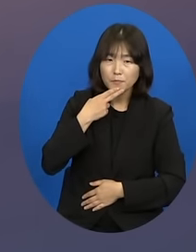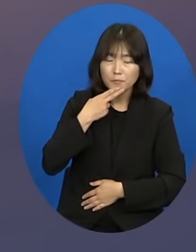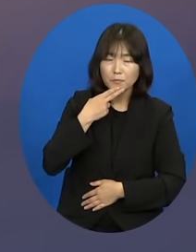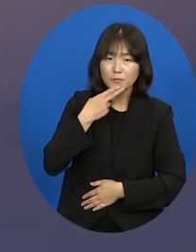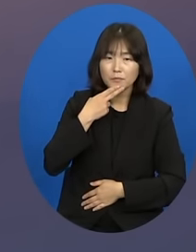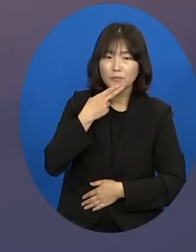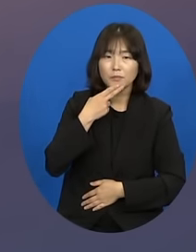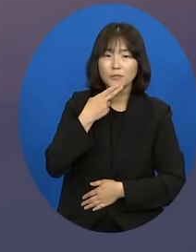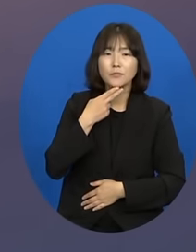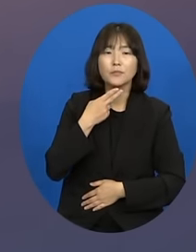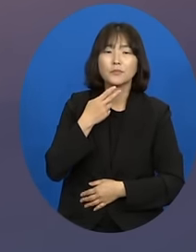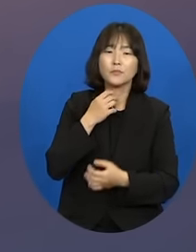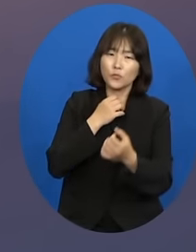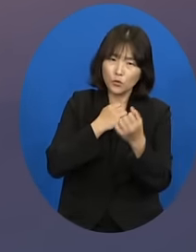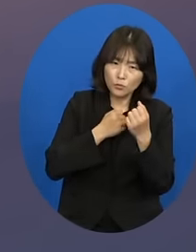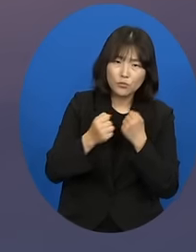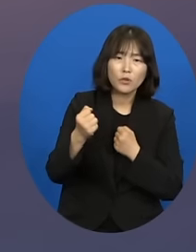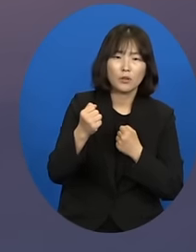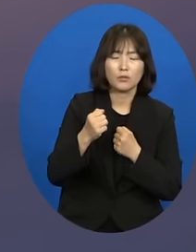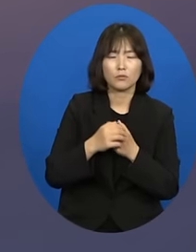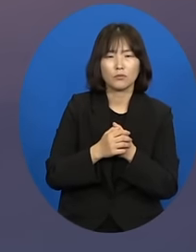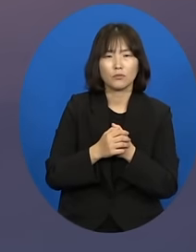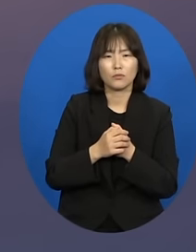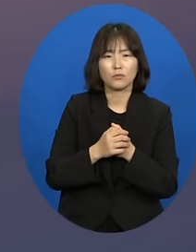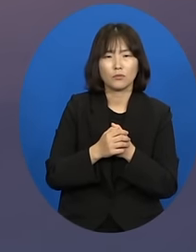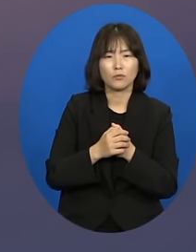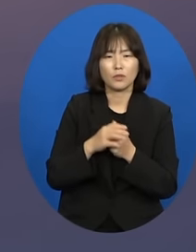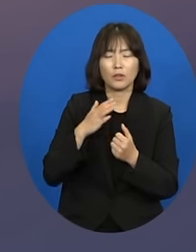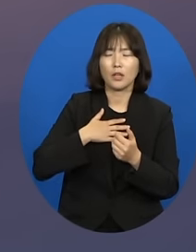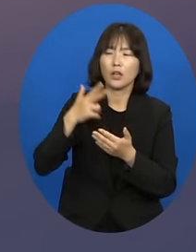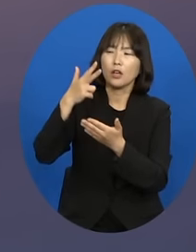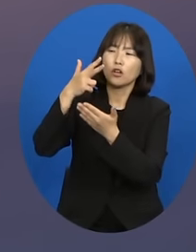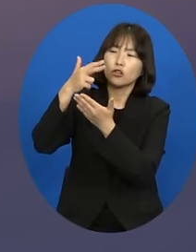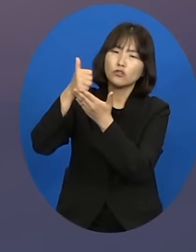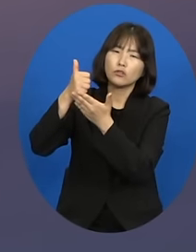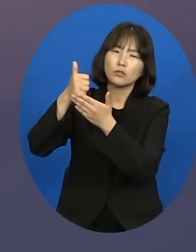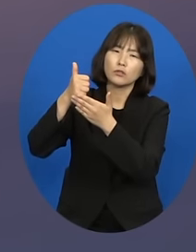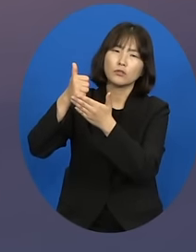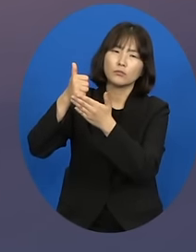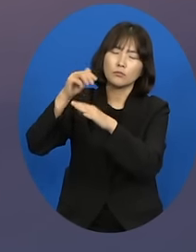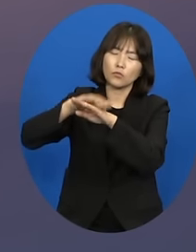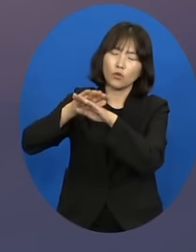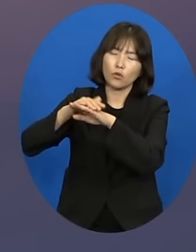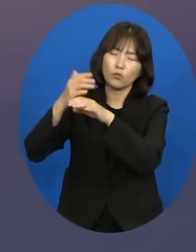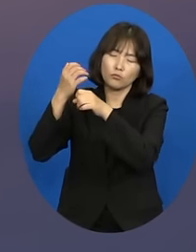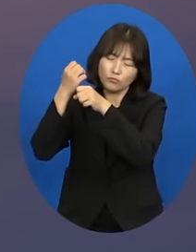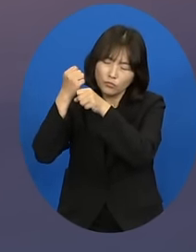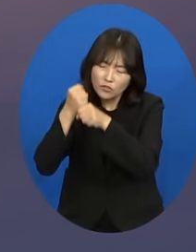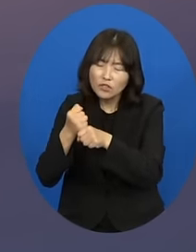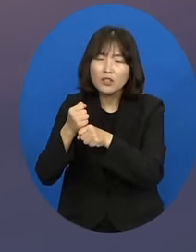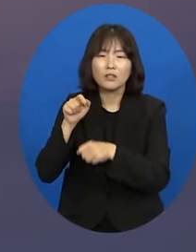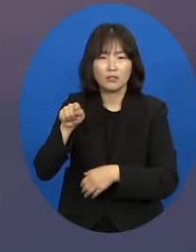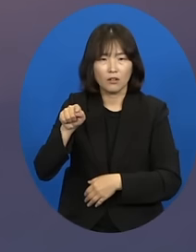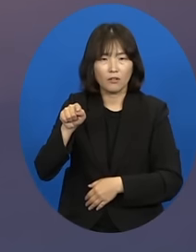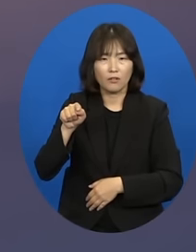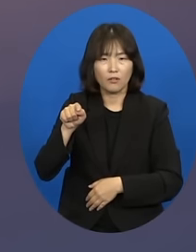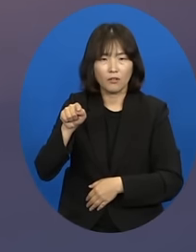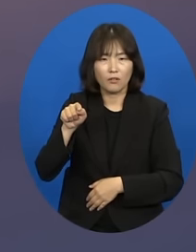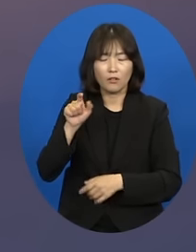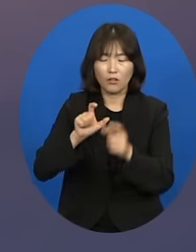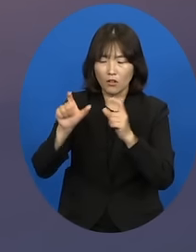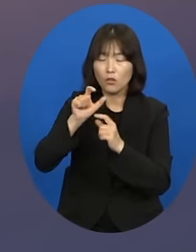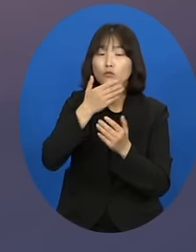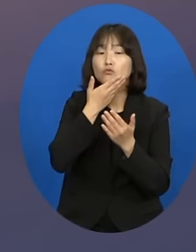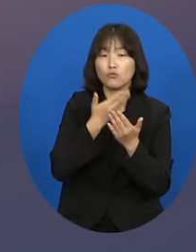더 중요한 것은 내가 주의 손에 붙들려 있는 것입니다. 그리고 더 중요한 것은 내 영혼이